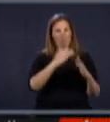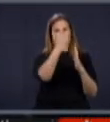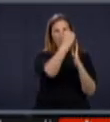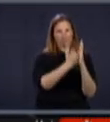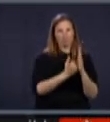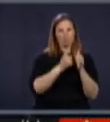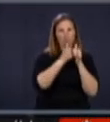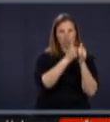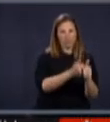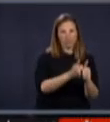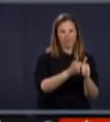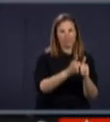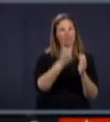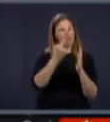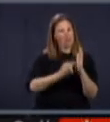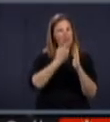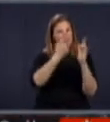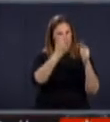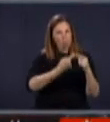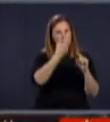répète, évidemment, tous les jours.